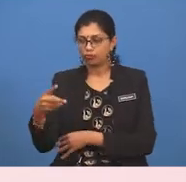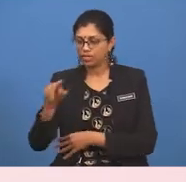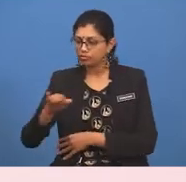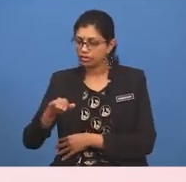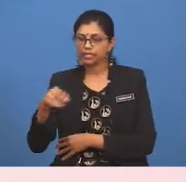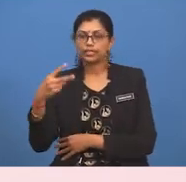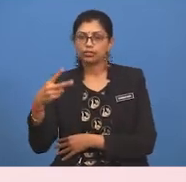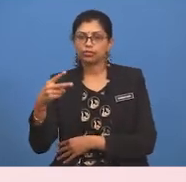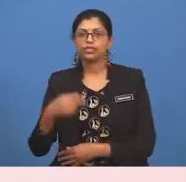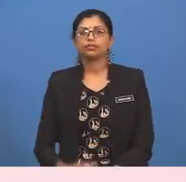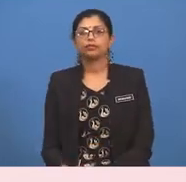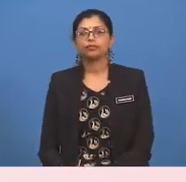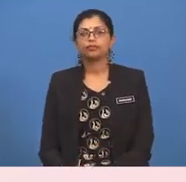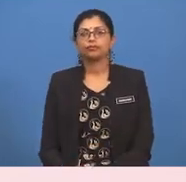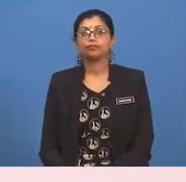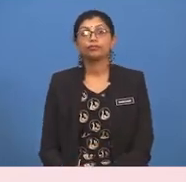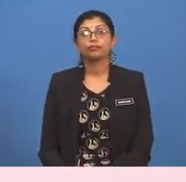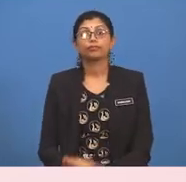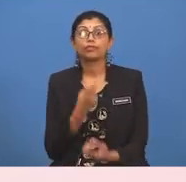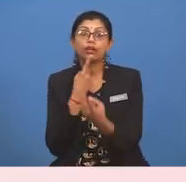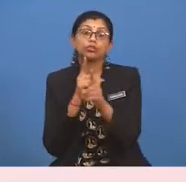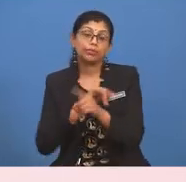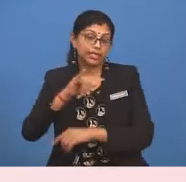Jawapannya adalah